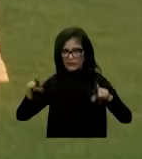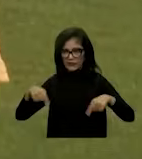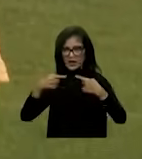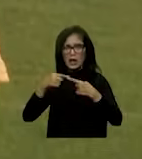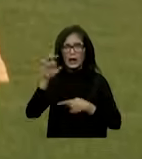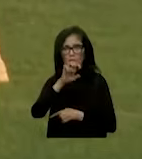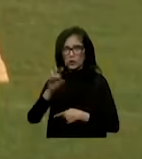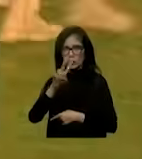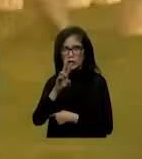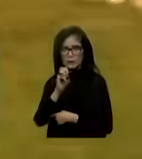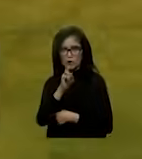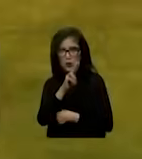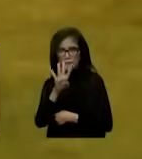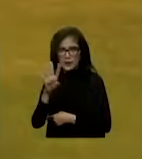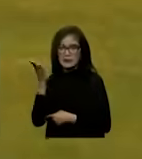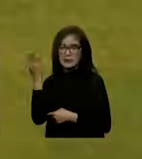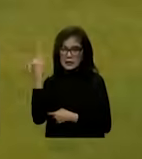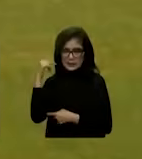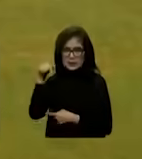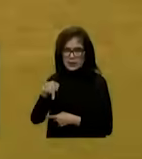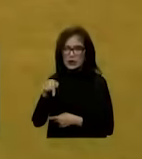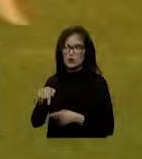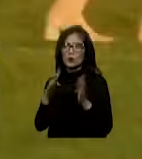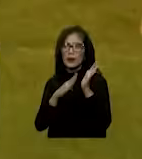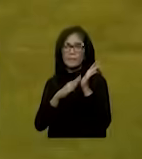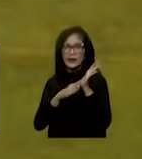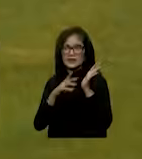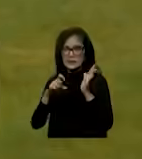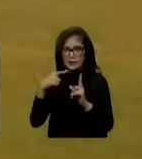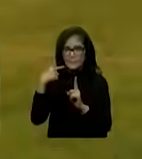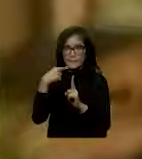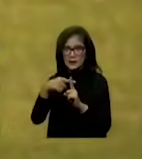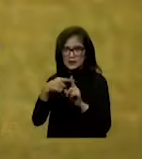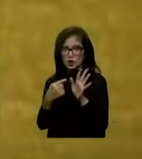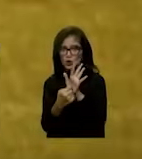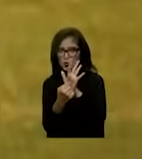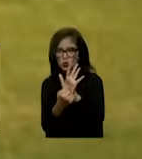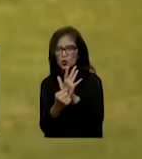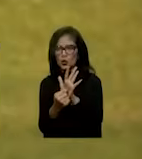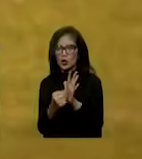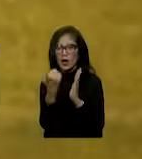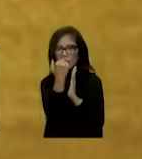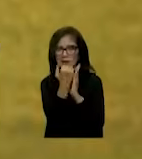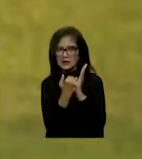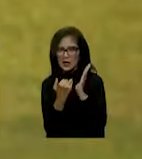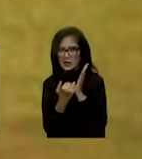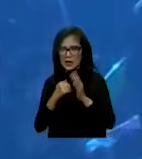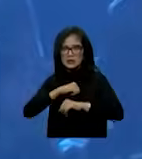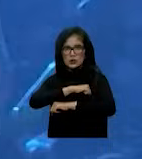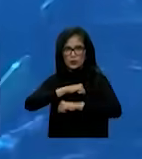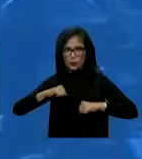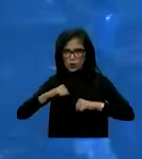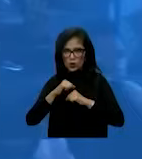dimeriahkan Vision Plus dan Kui Media Group dengan menggelar event sportainment bertajuk Euphoria Fest